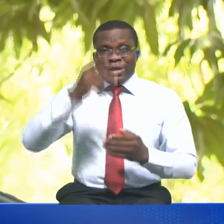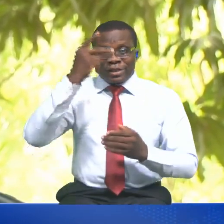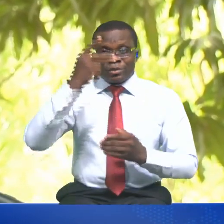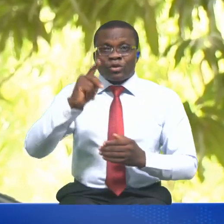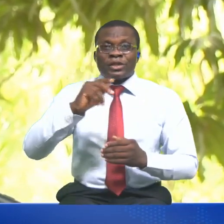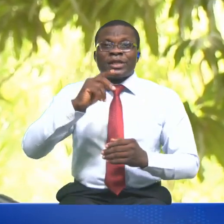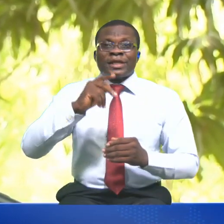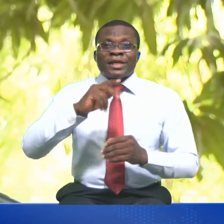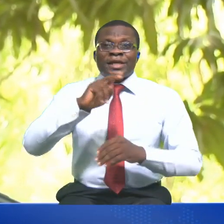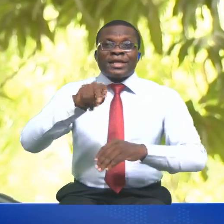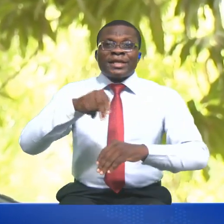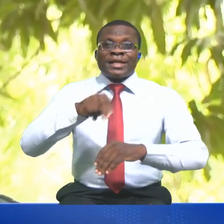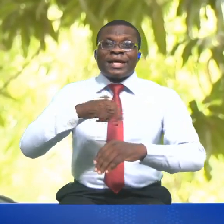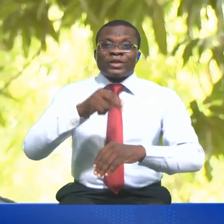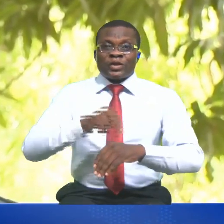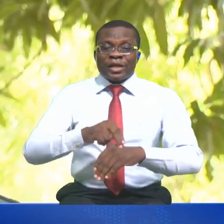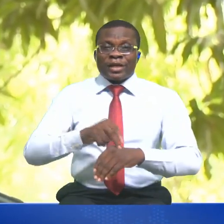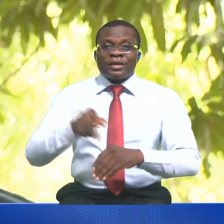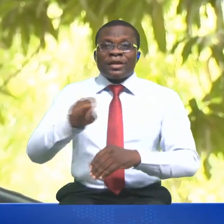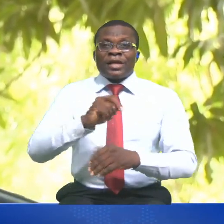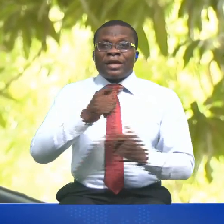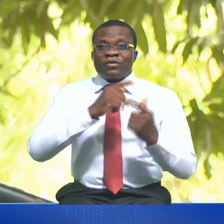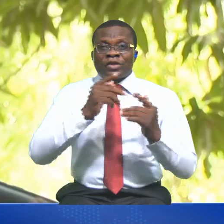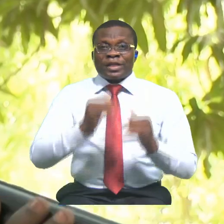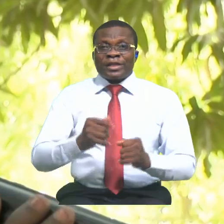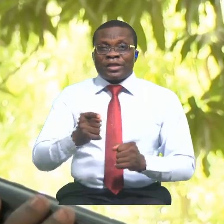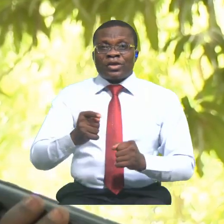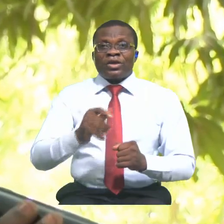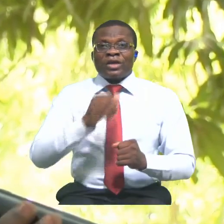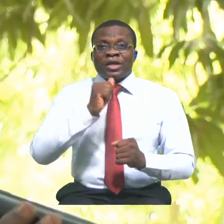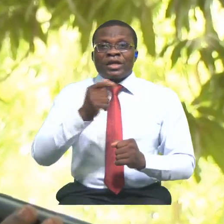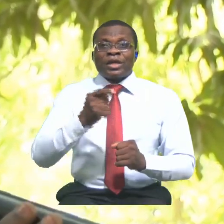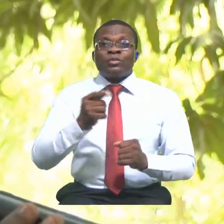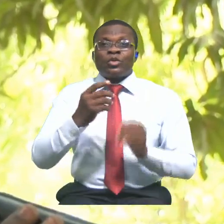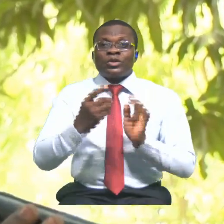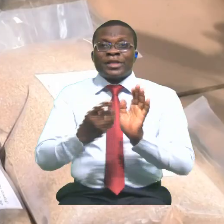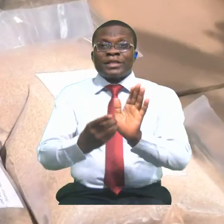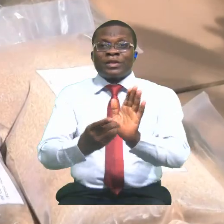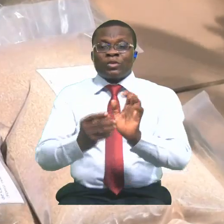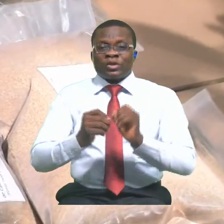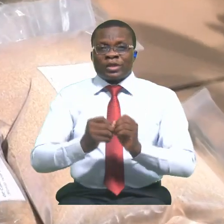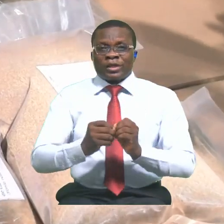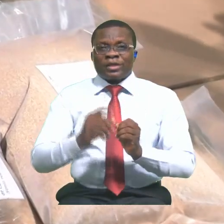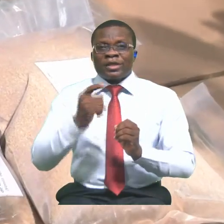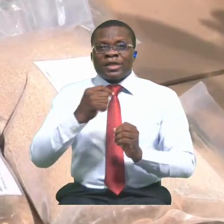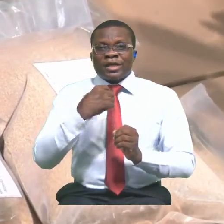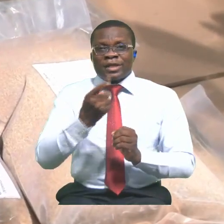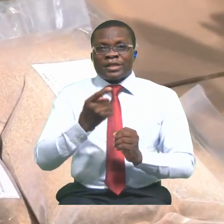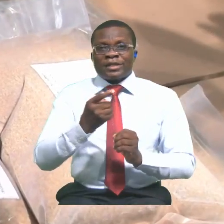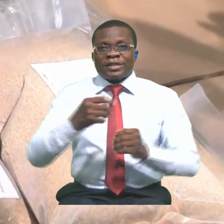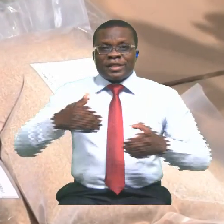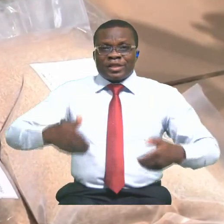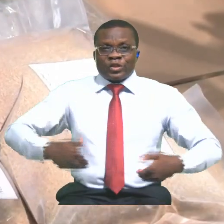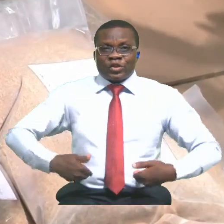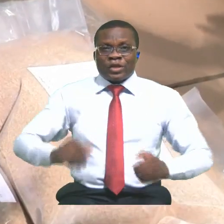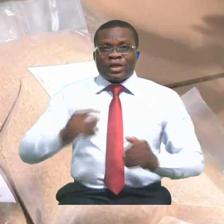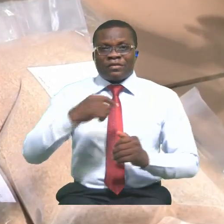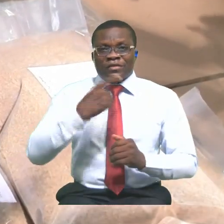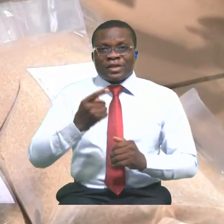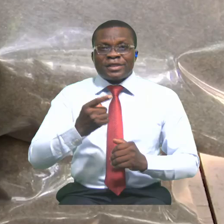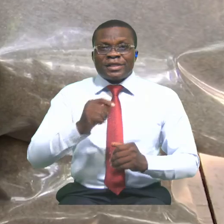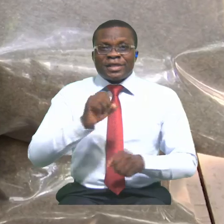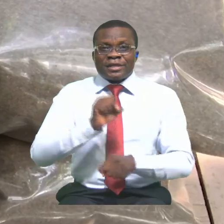national et votre leadership politique n'est plus à démontrer. Qui dit jeunesse dit